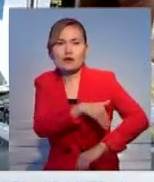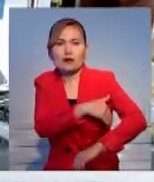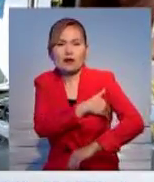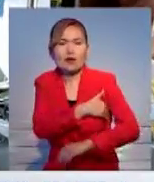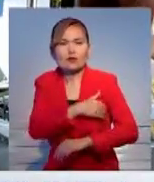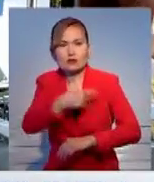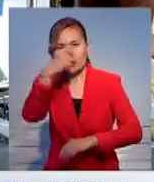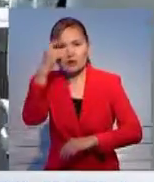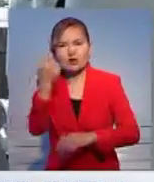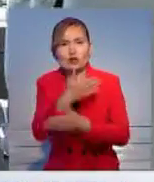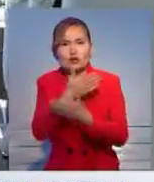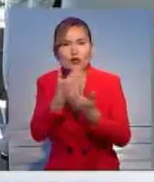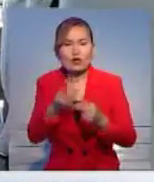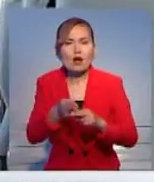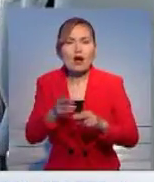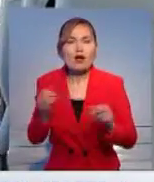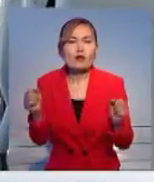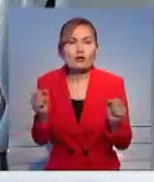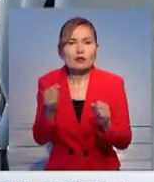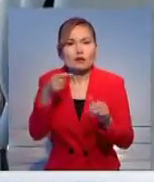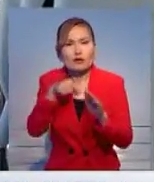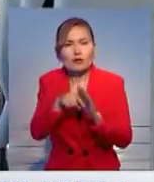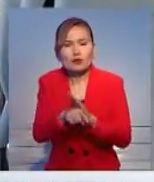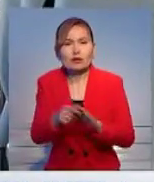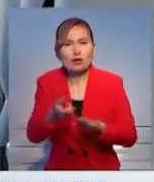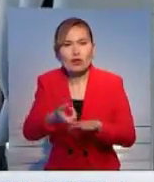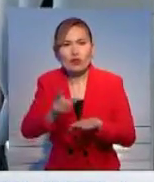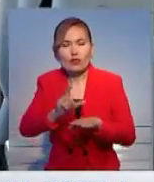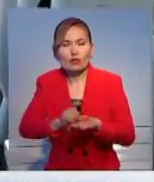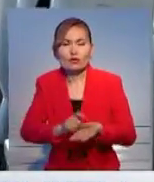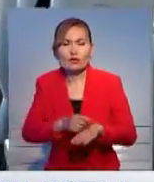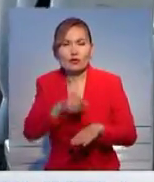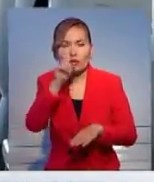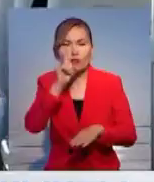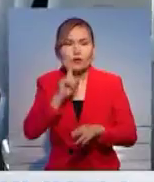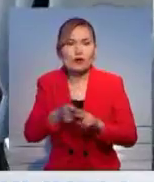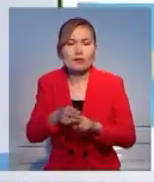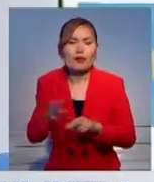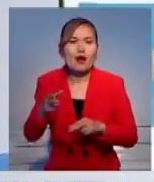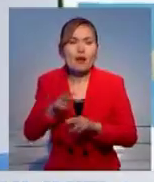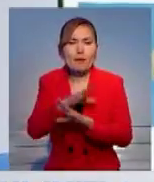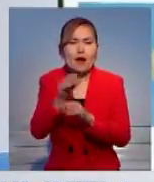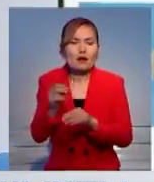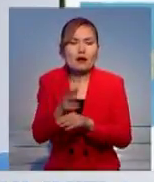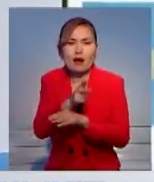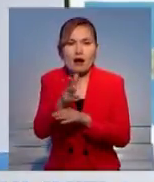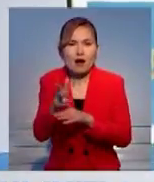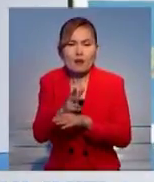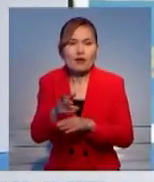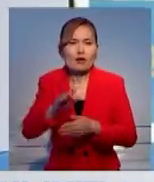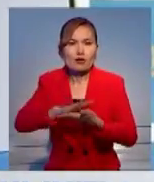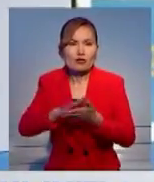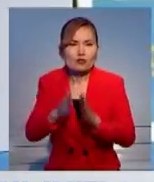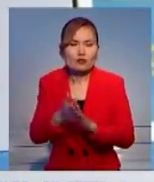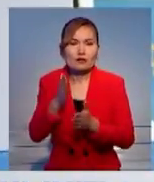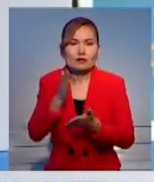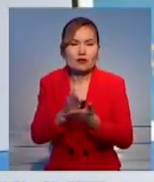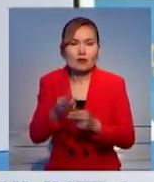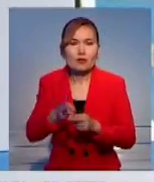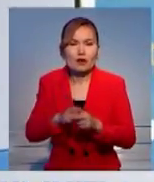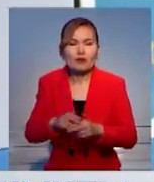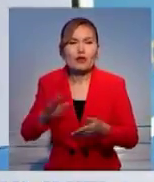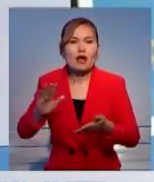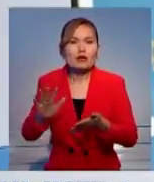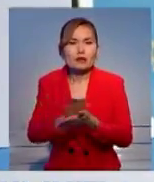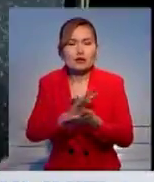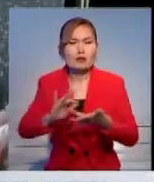кетесің. Электроавтобус заманауи ауа баптайтын, жылу беретін және бейне бақылау жүйелерімен жабдықталған. Мұнда тіпті тегін вайфай